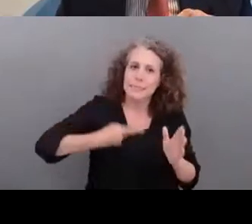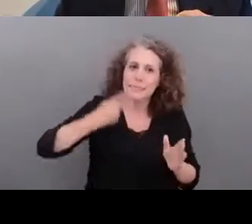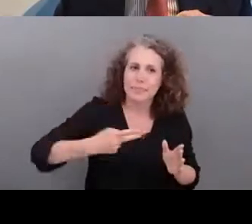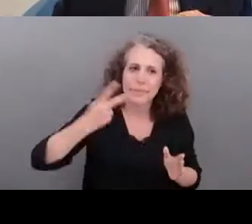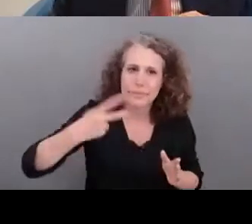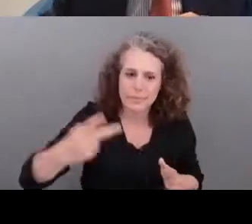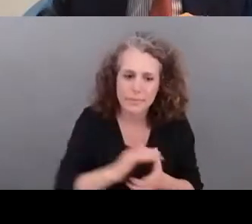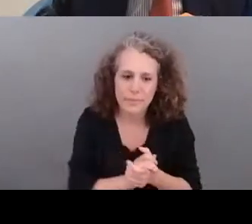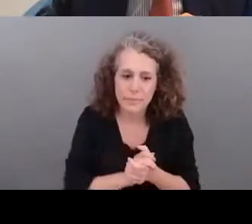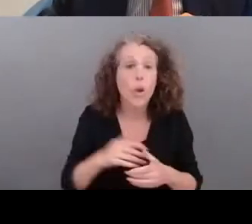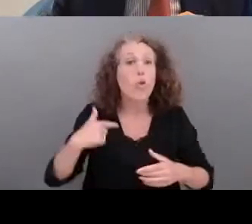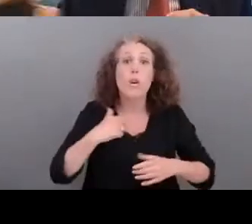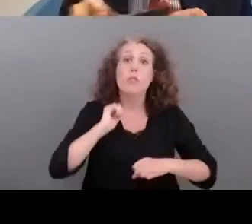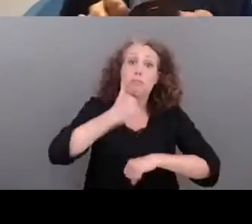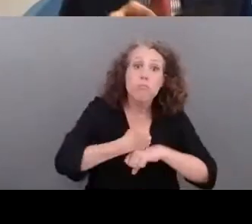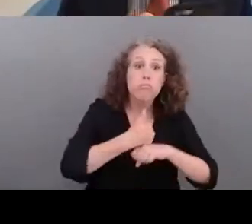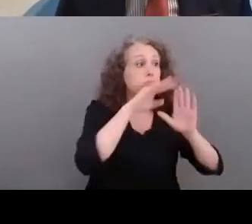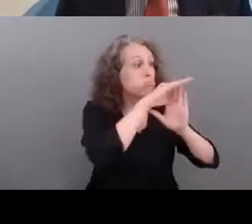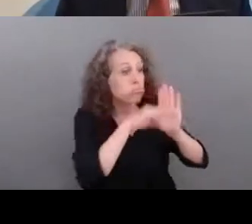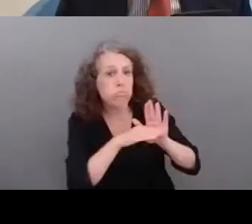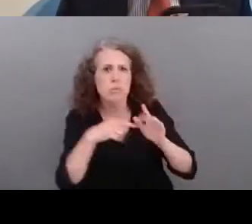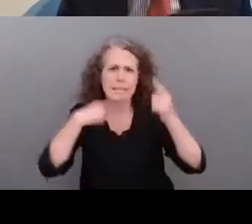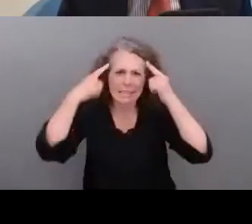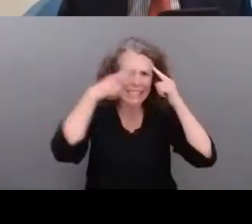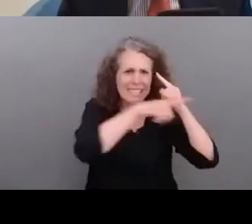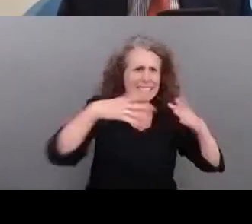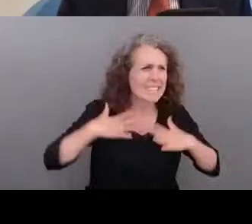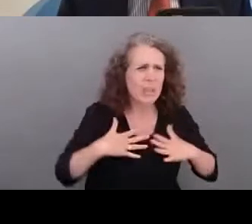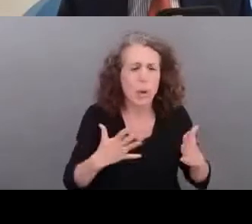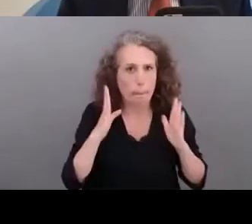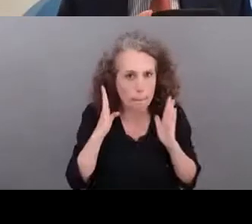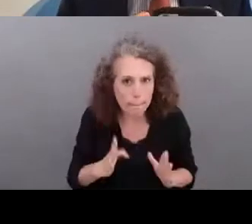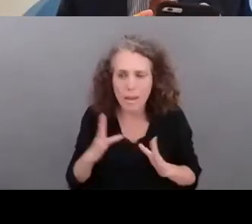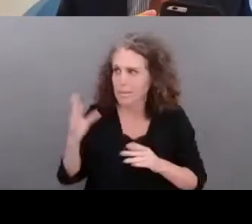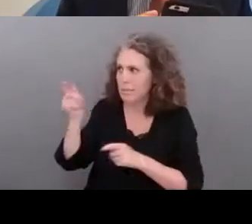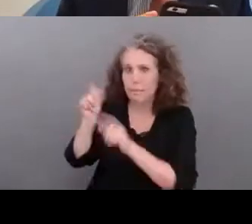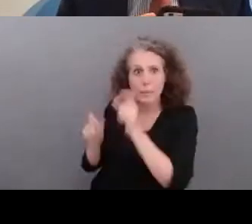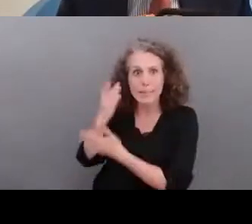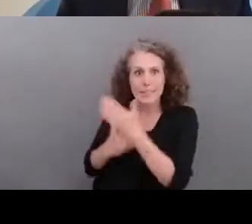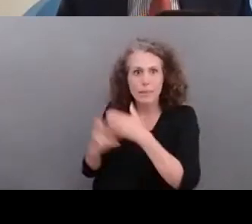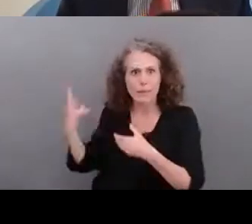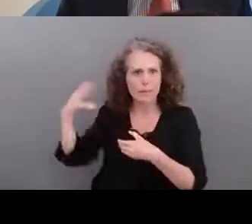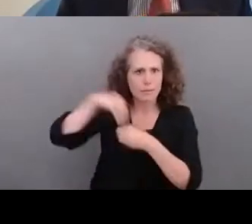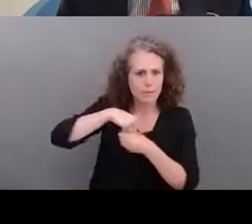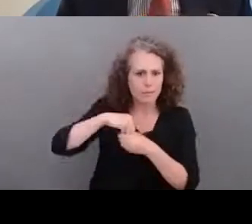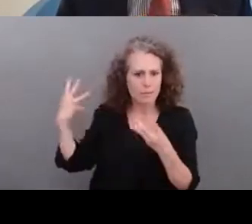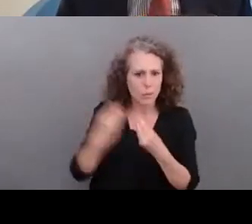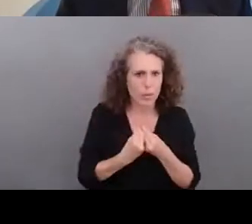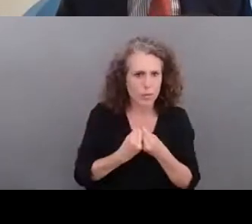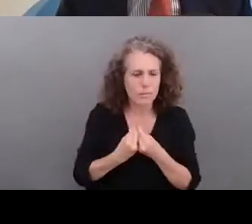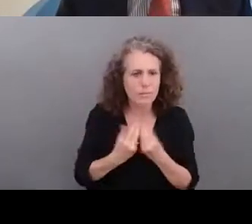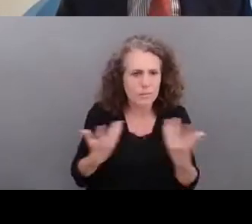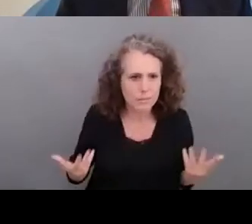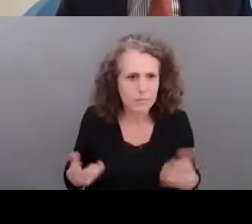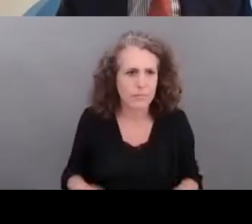en situation de handicap et leurs organisations lorsqu'on cherche à comprendre les besoins. Parce que si on fait cela,